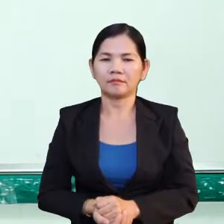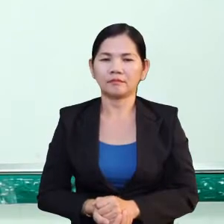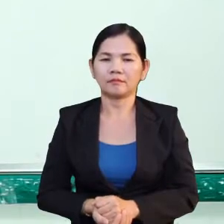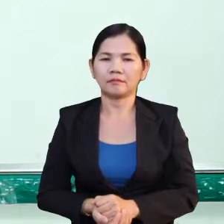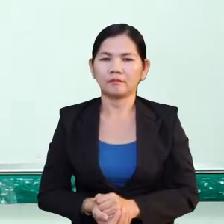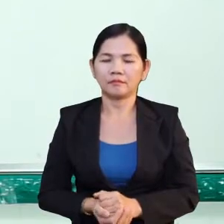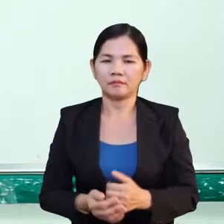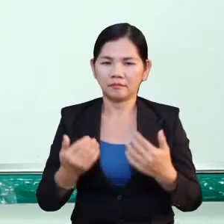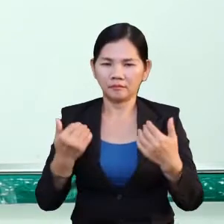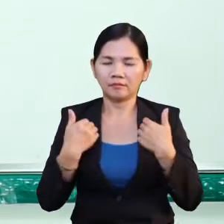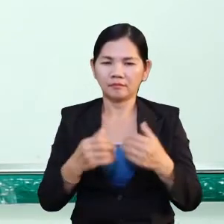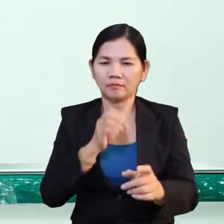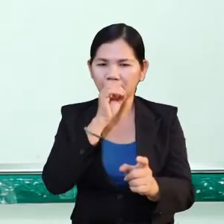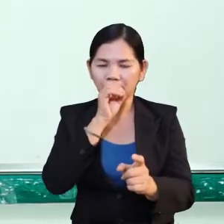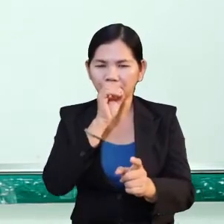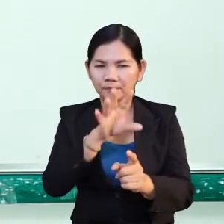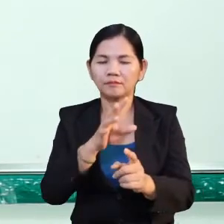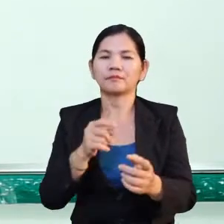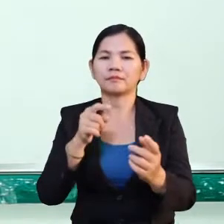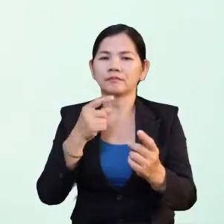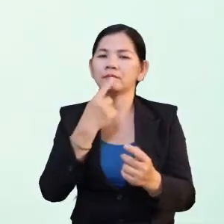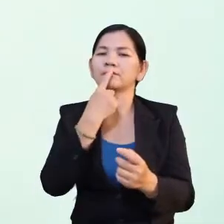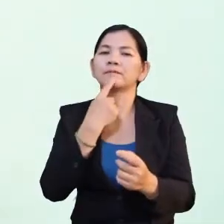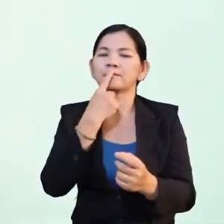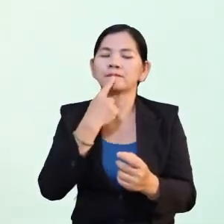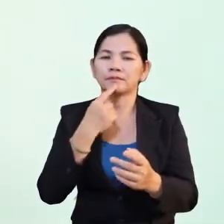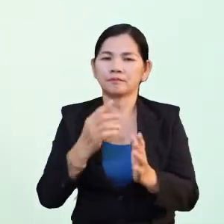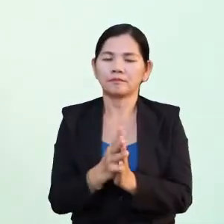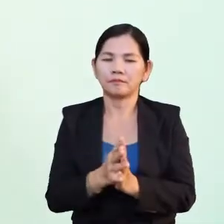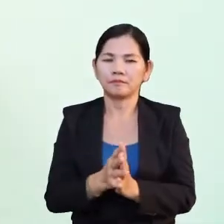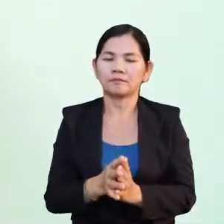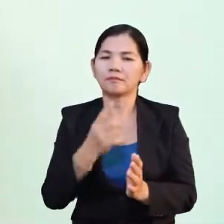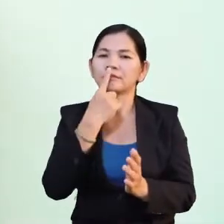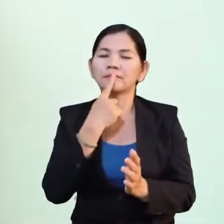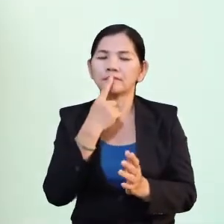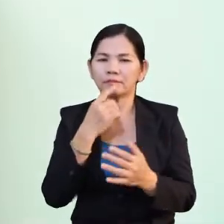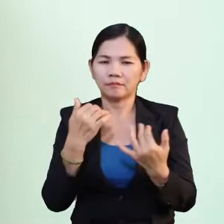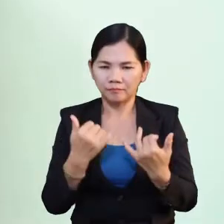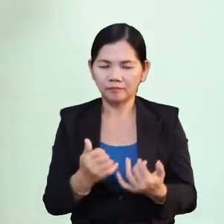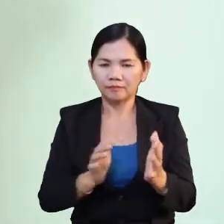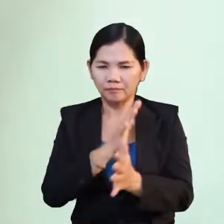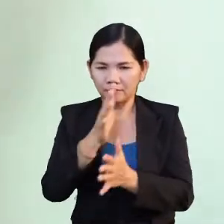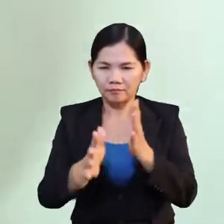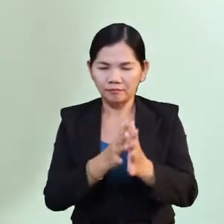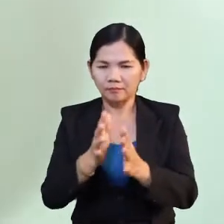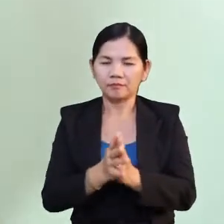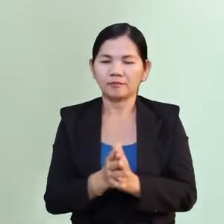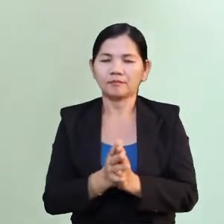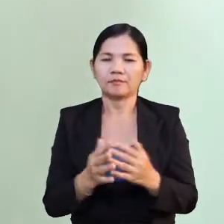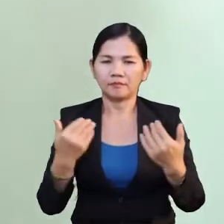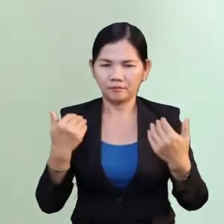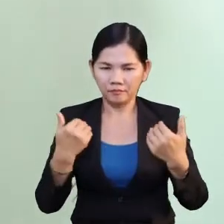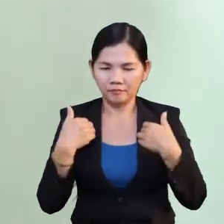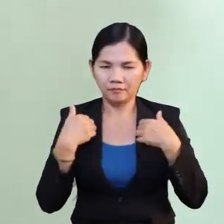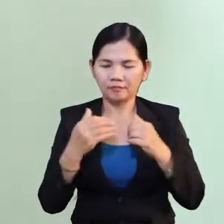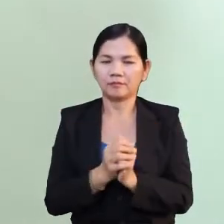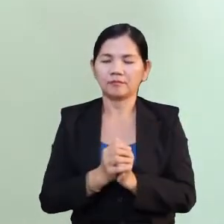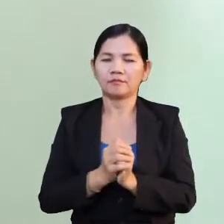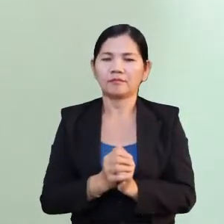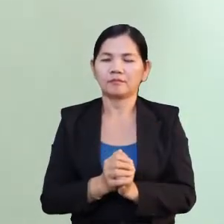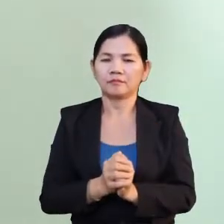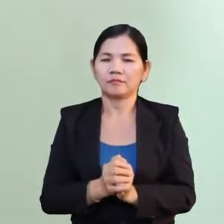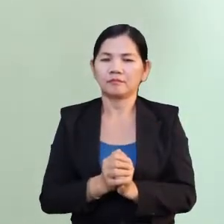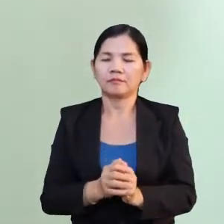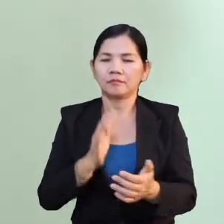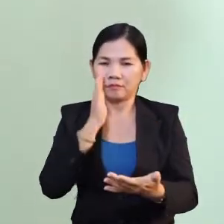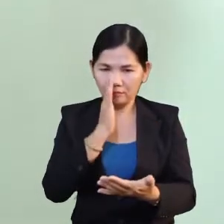ចាពណ៌ក្រហមដែលកូនបានឃើញកូនឃើញពណ៌ក្រហមនេះគឺសញ្ញាចរាចរណ៍របស់យើងគឺឲ្យអ្នកដំណើរ